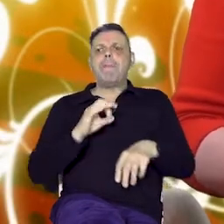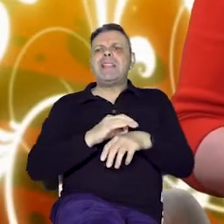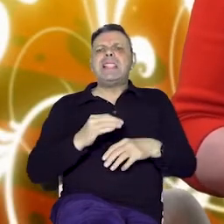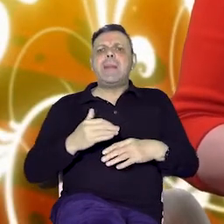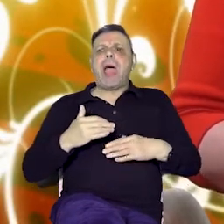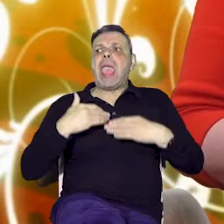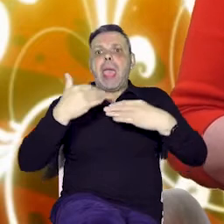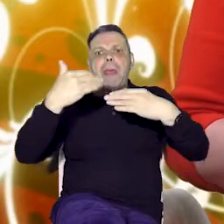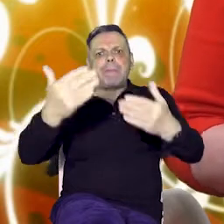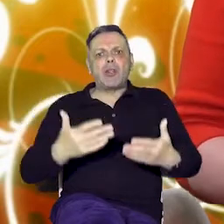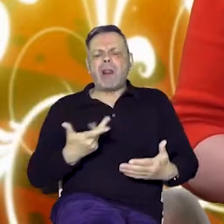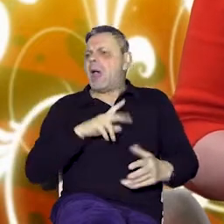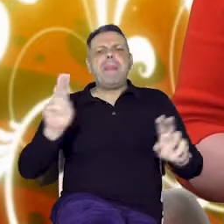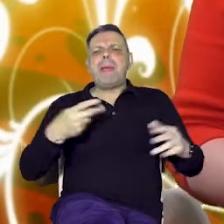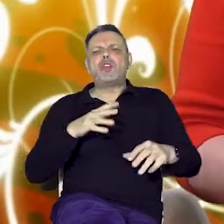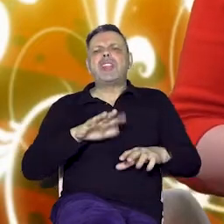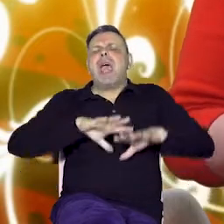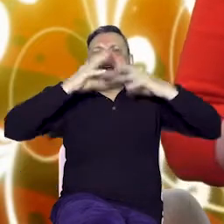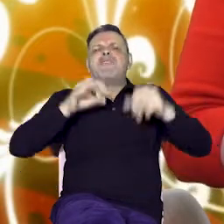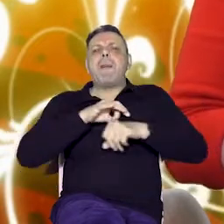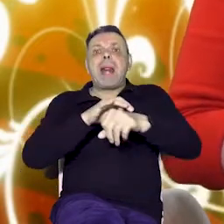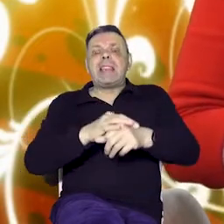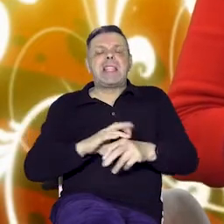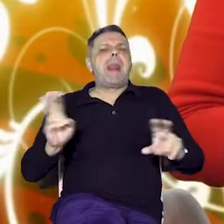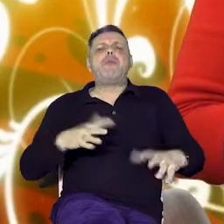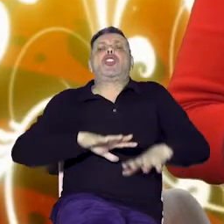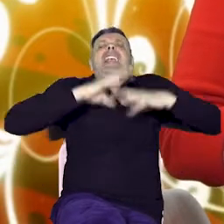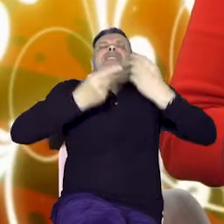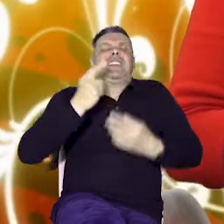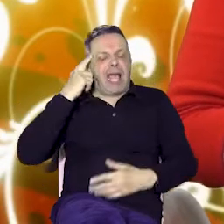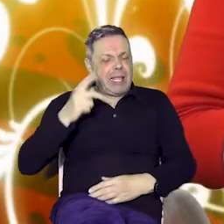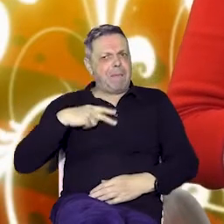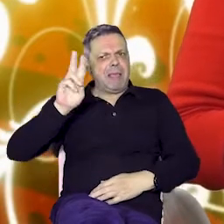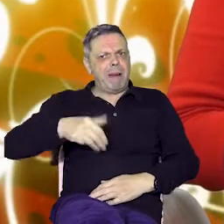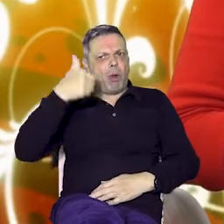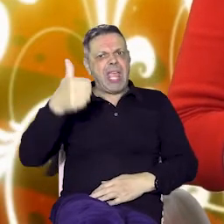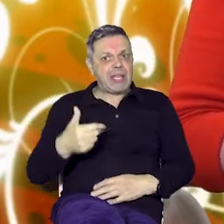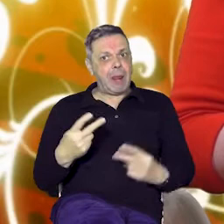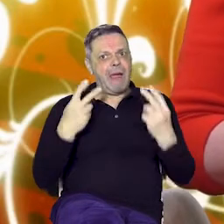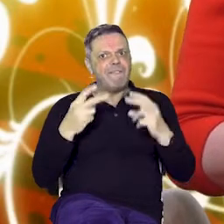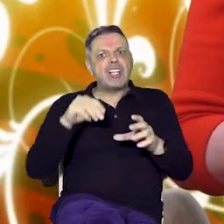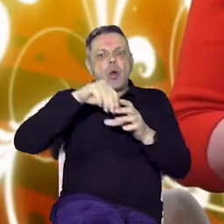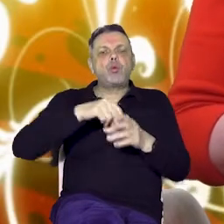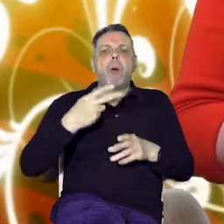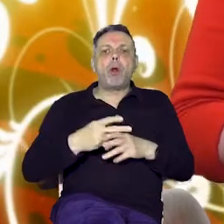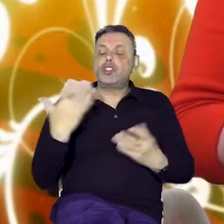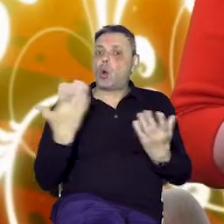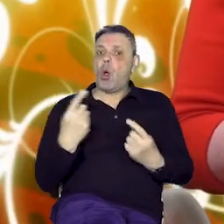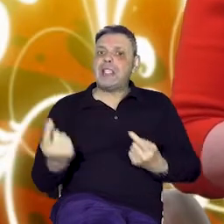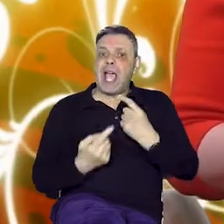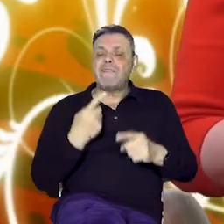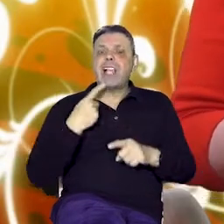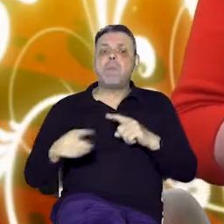vi ne možete sve pratiti, niti možete sve znati. I mi u stvari imamo jedan dosta značajan udio bolesti koji se javlja